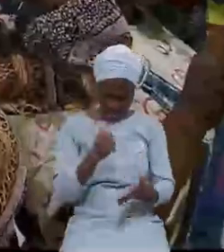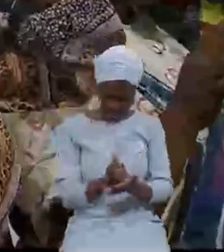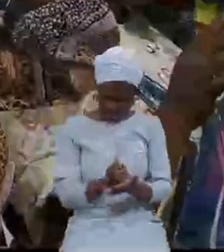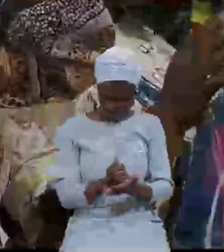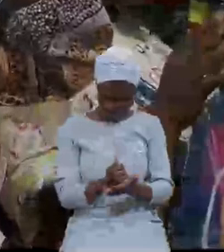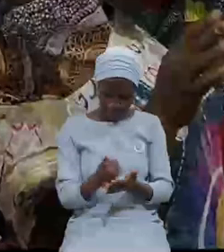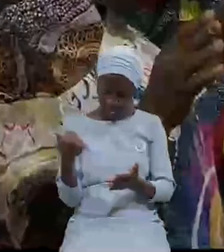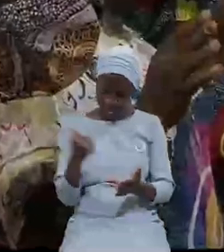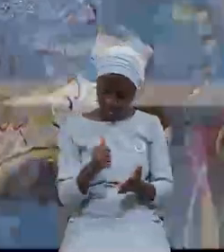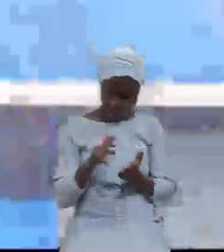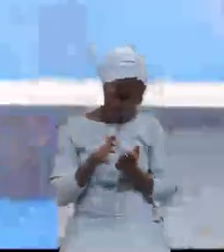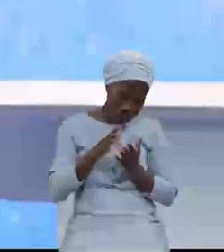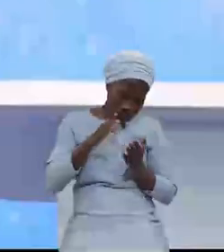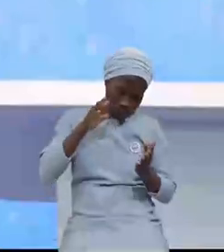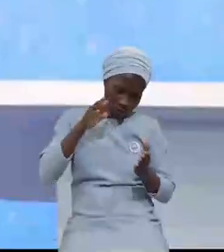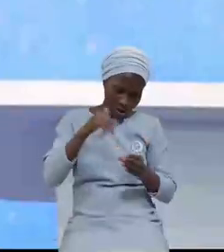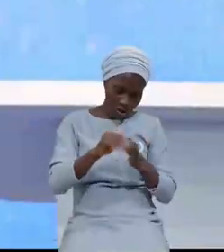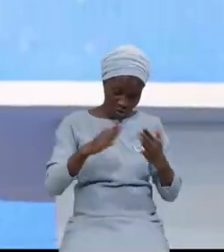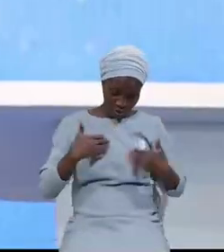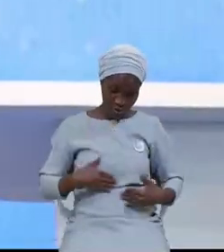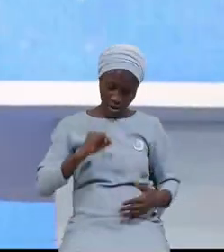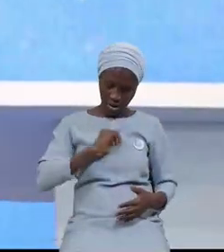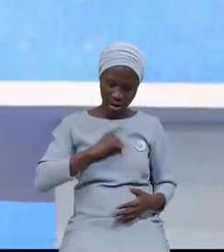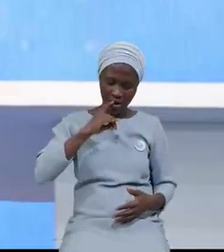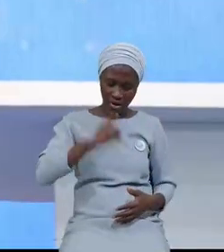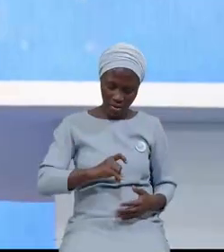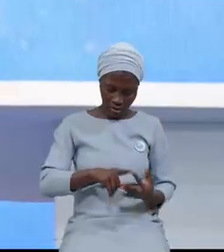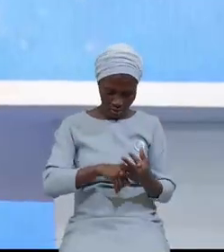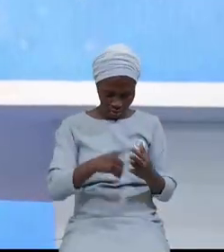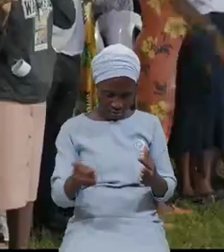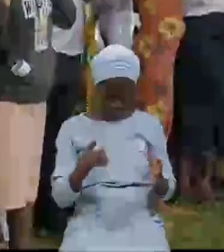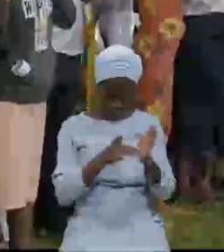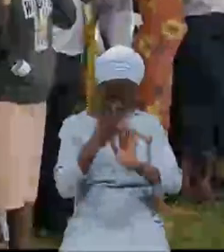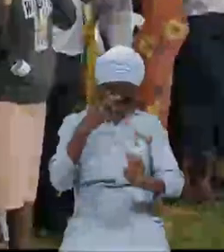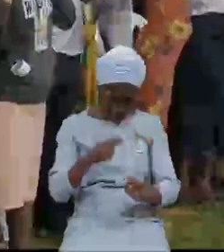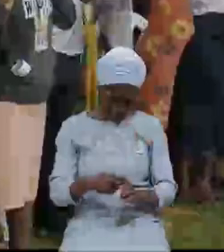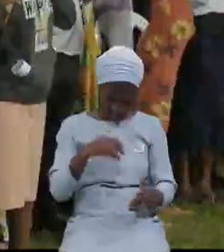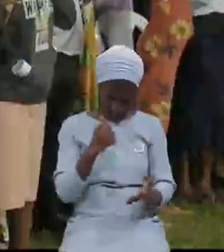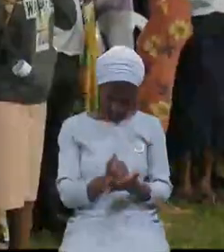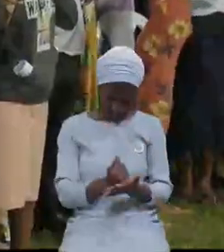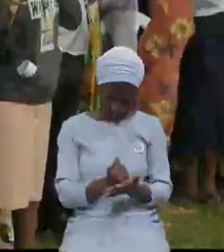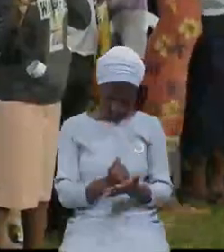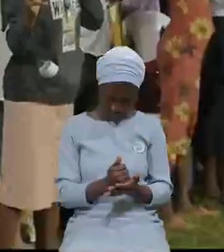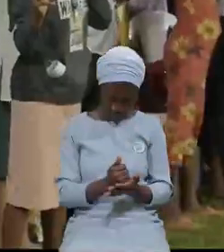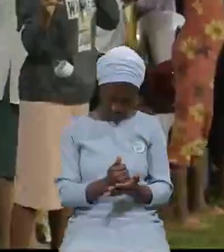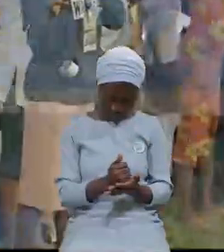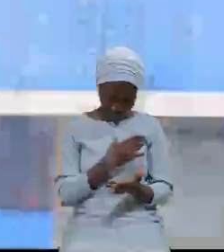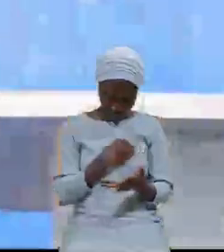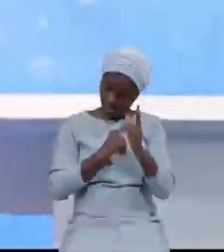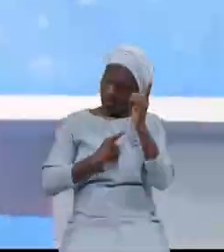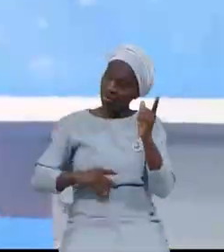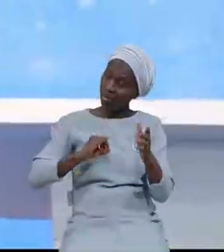nom de Jésus tout enflement tu meur sur ton corps je commande sors au nom de Jésus